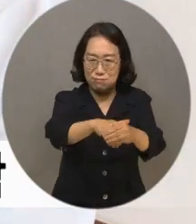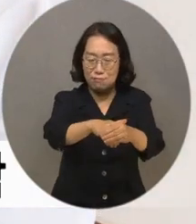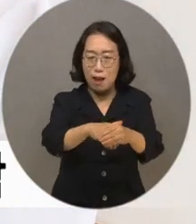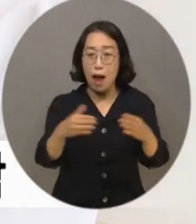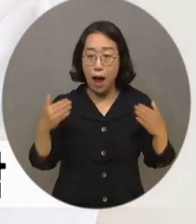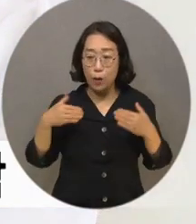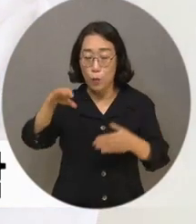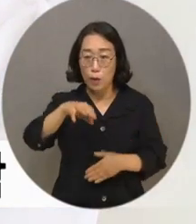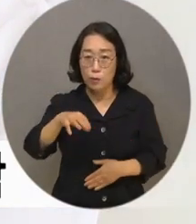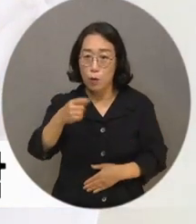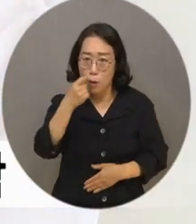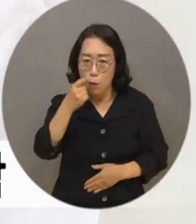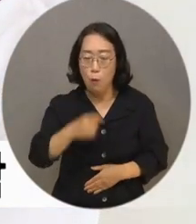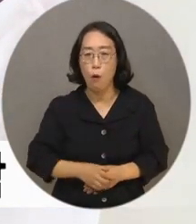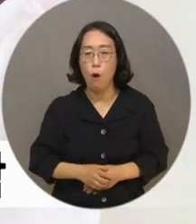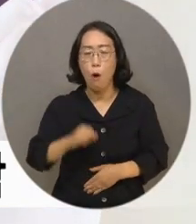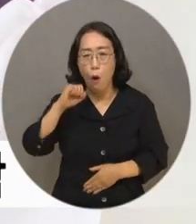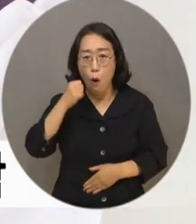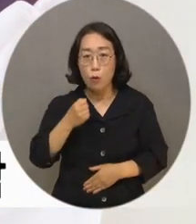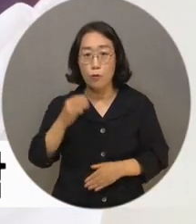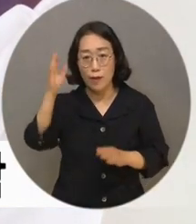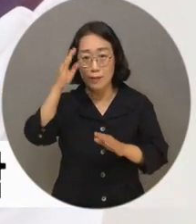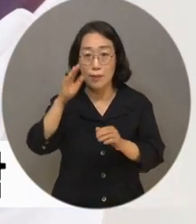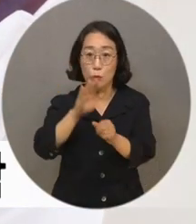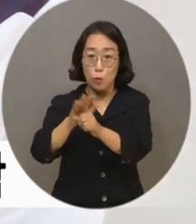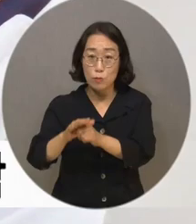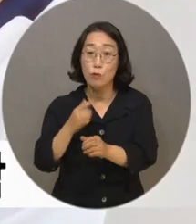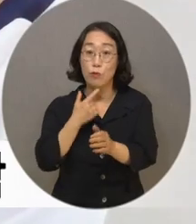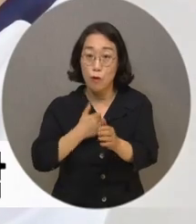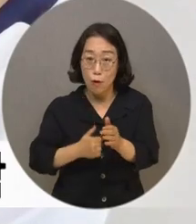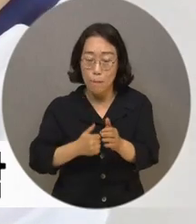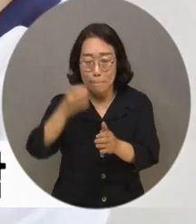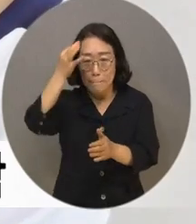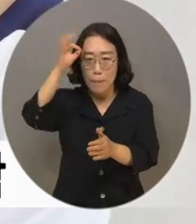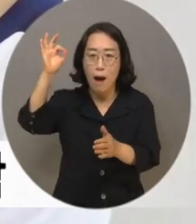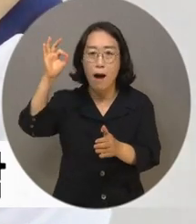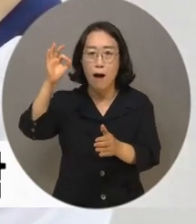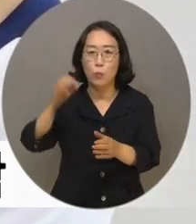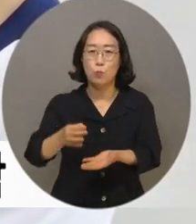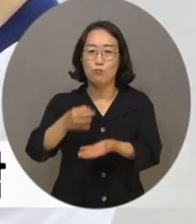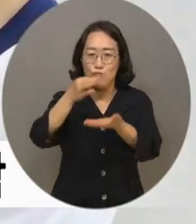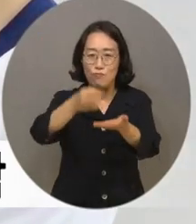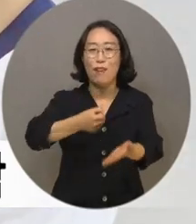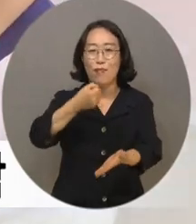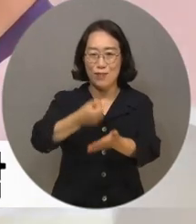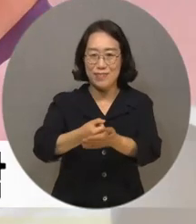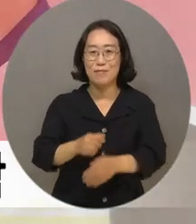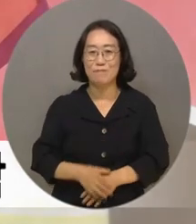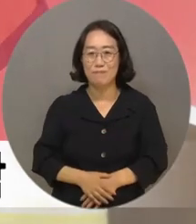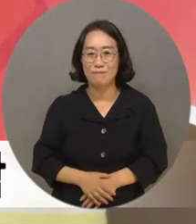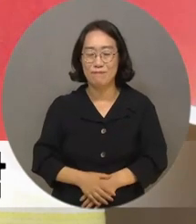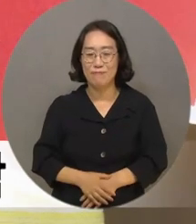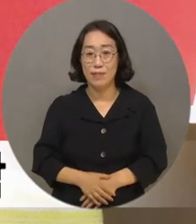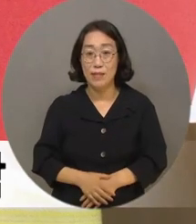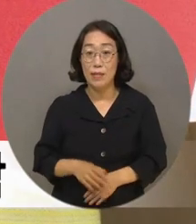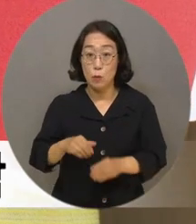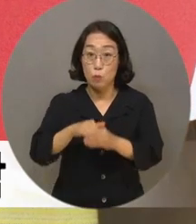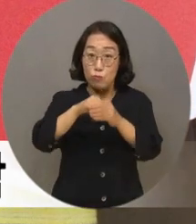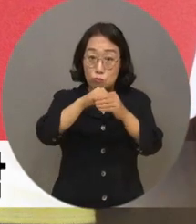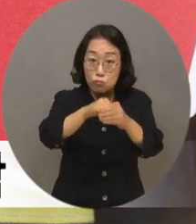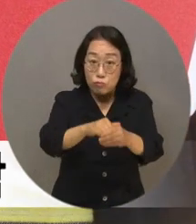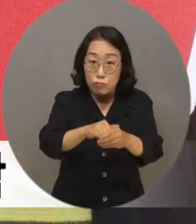어려운 이웃에게 응원 메시지를 적었던 기억이 떠올라 이 같은 기부를 했다고 합니다. 이러한 기부엔